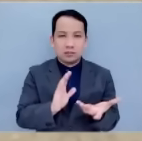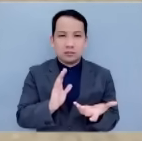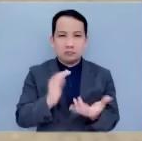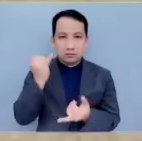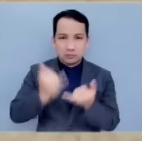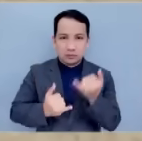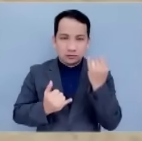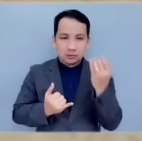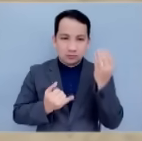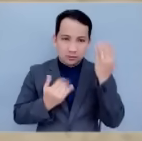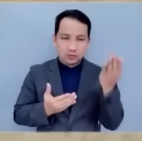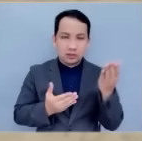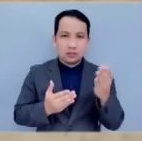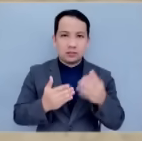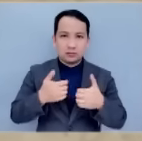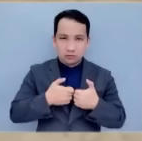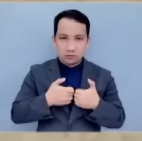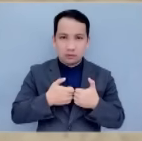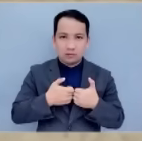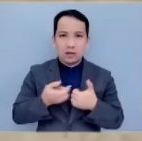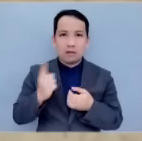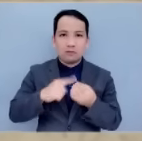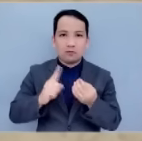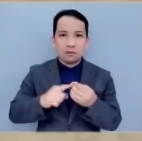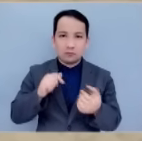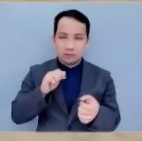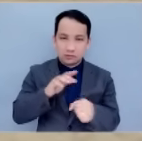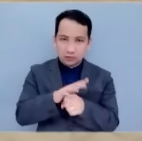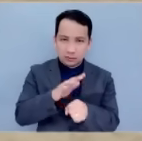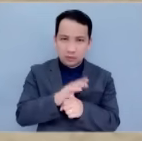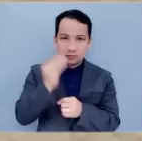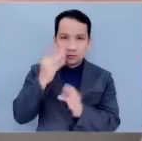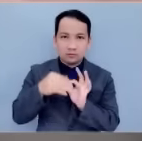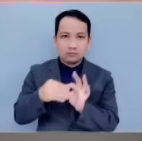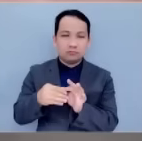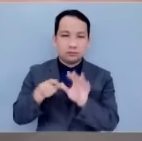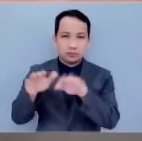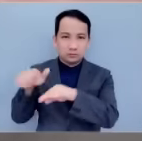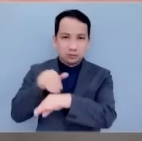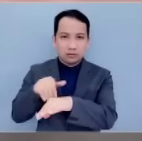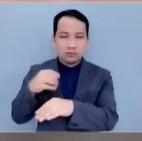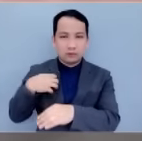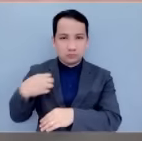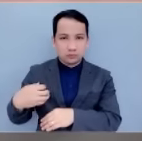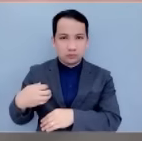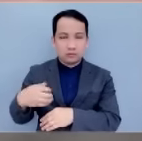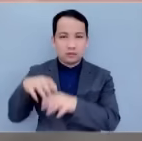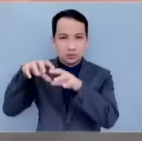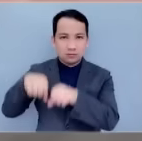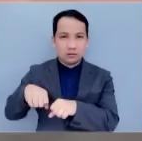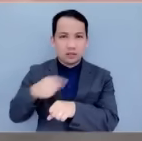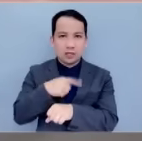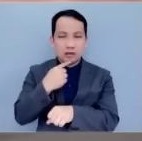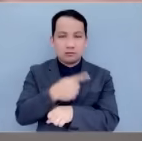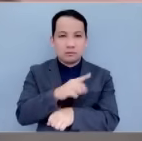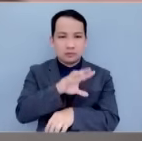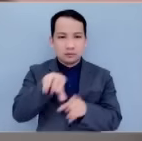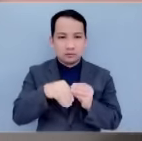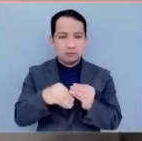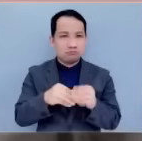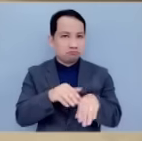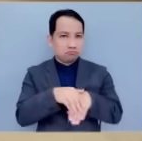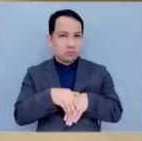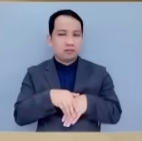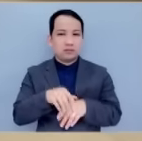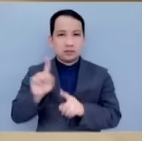malaman ng kanyang nobyo ang umano'y panggagahasa. Agad naman silang tumawag ng mga pulis kaya naaresto ang mga suspect. Itinanggi naman ang isa